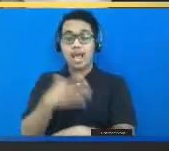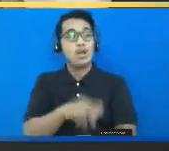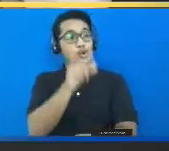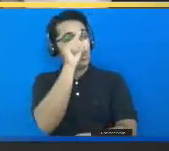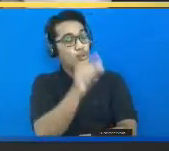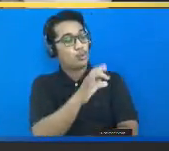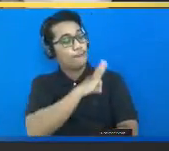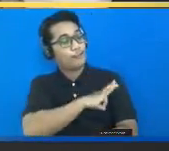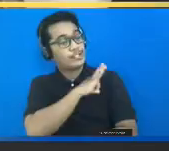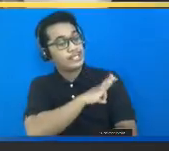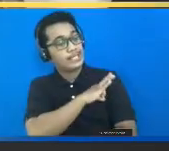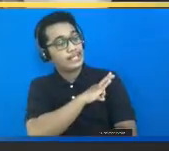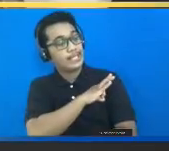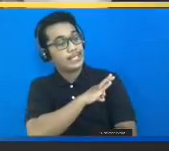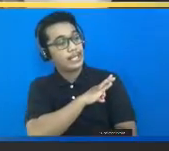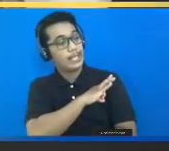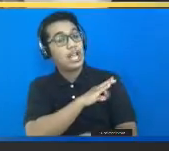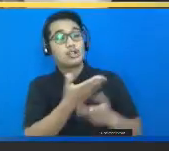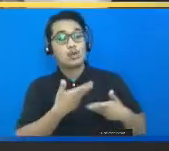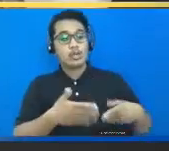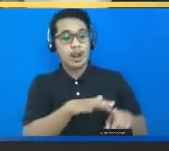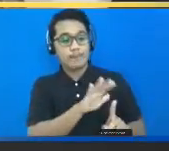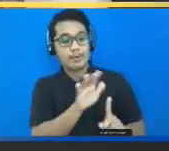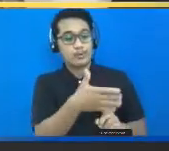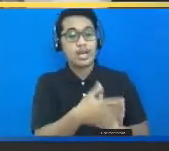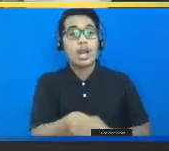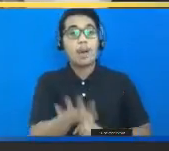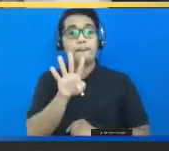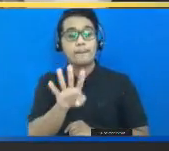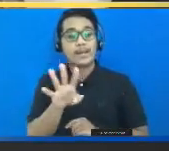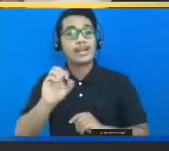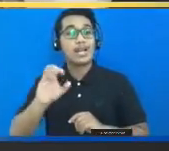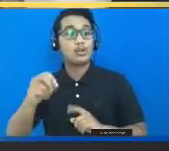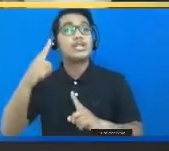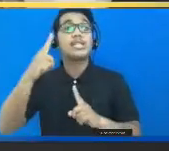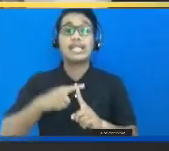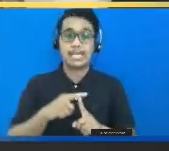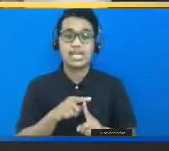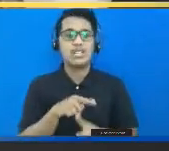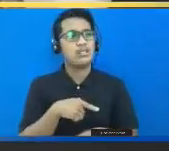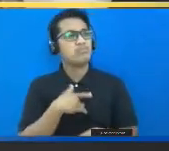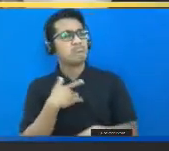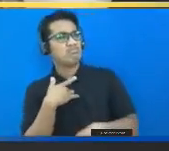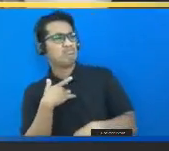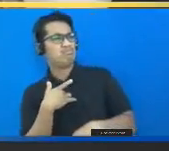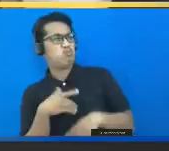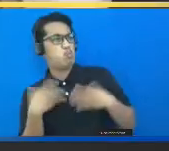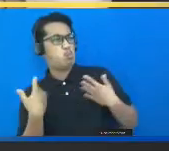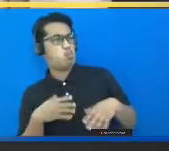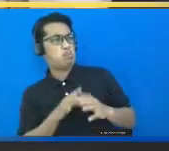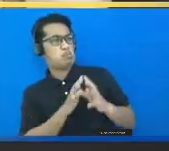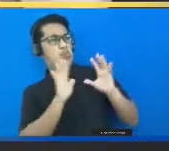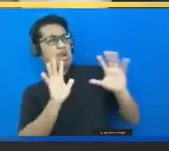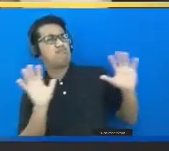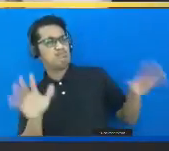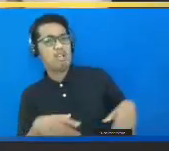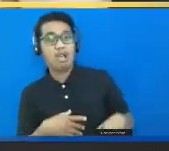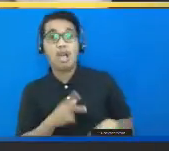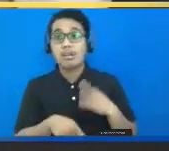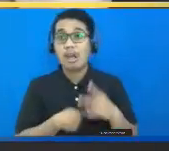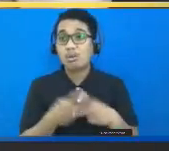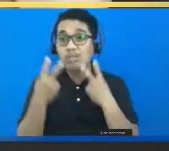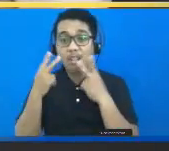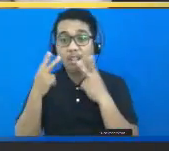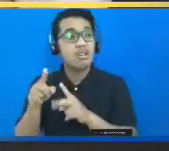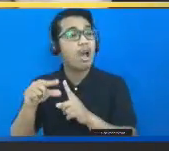fungsi perlindungan sosial di atas empat ratus triliun rasanya kebanyakan deh kalau saya lihat